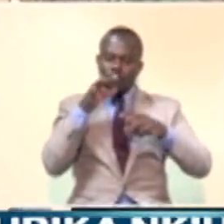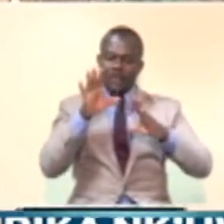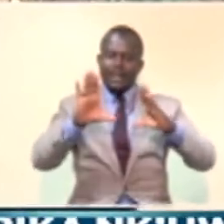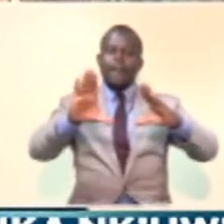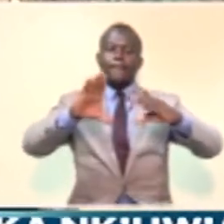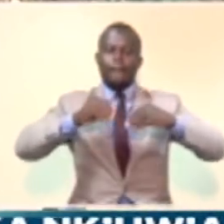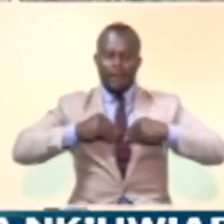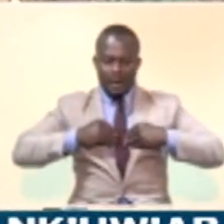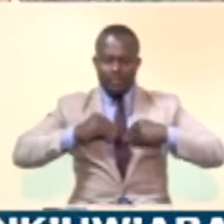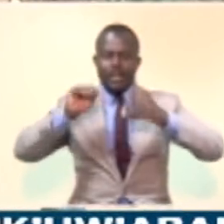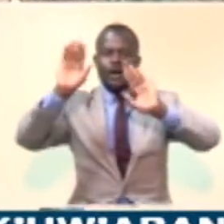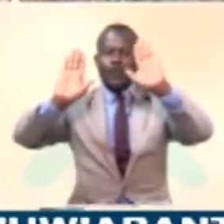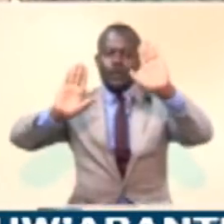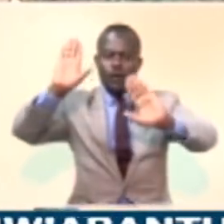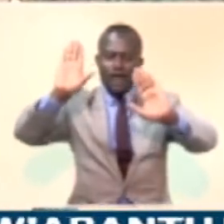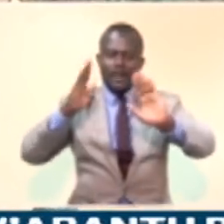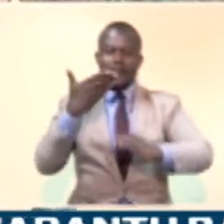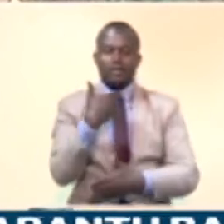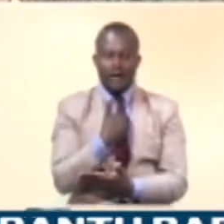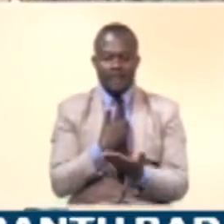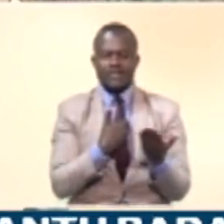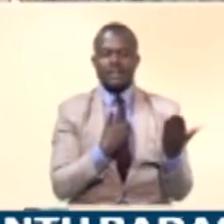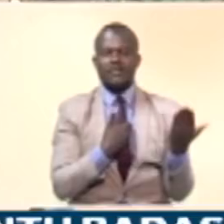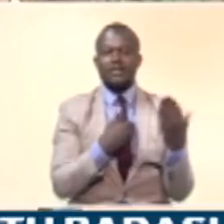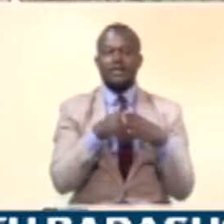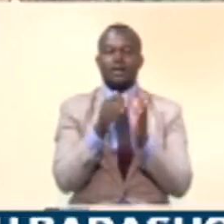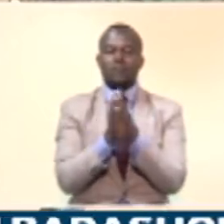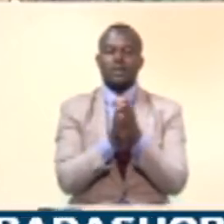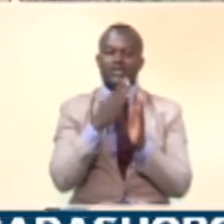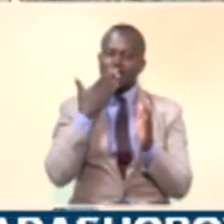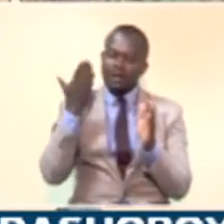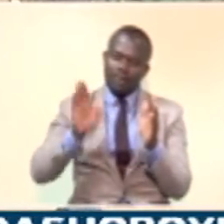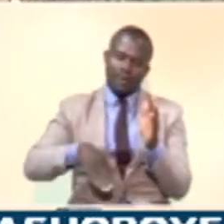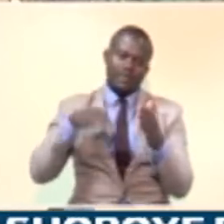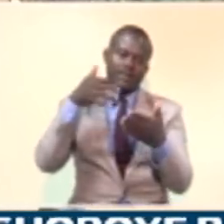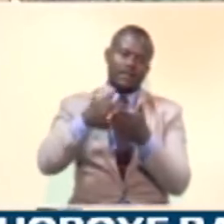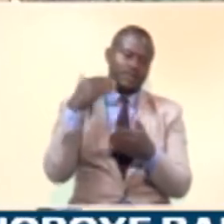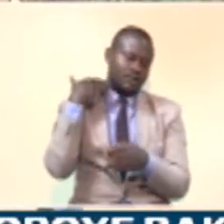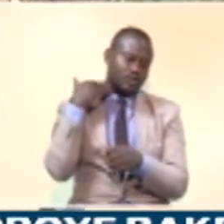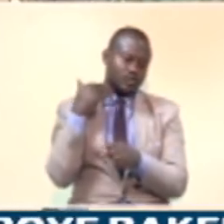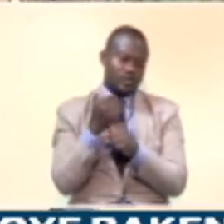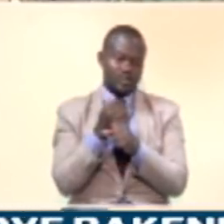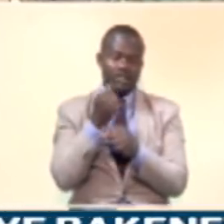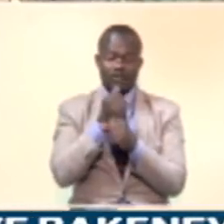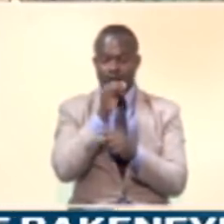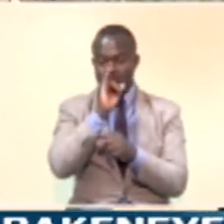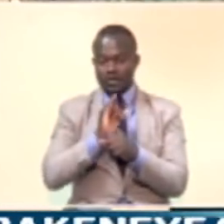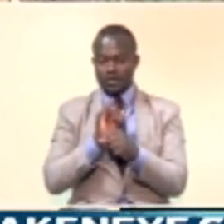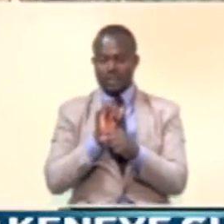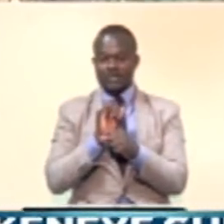uruhare bwagize mu mateka mabi yagereje kuri genocide yakorewe